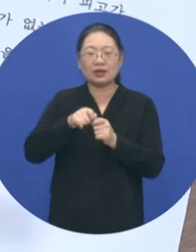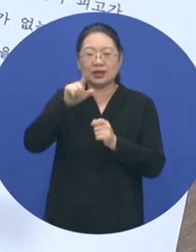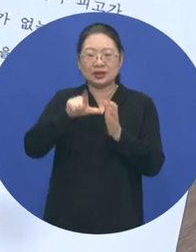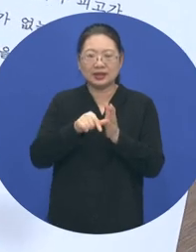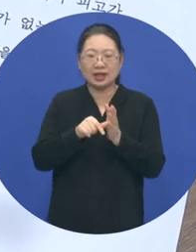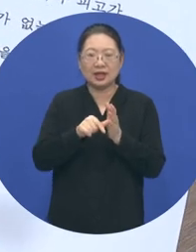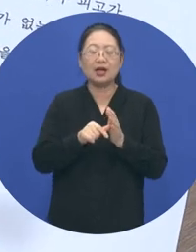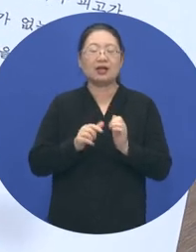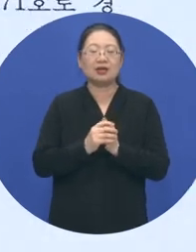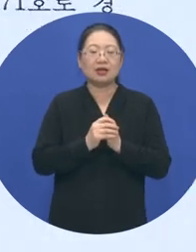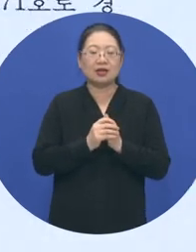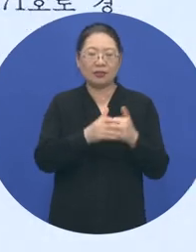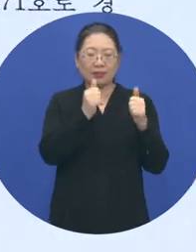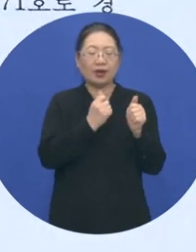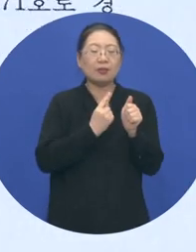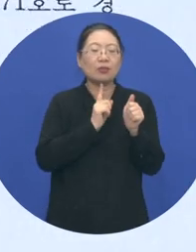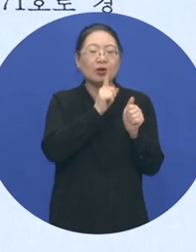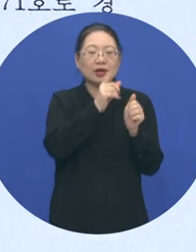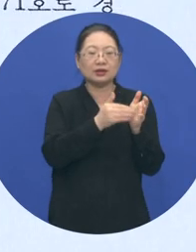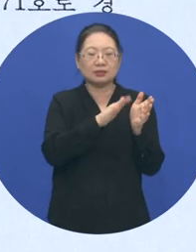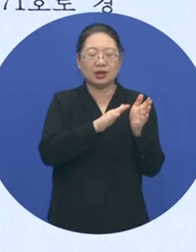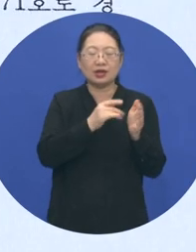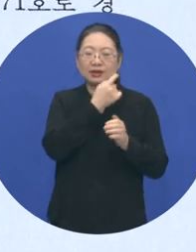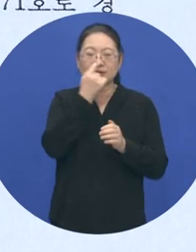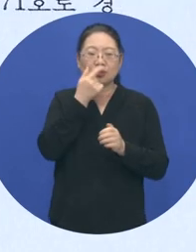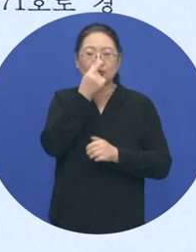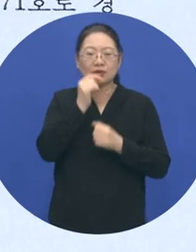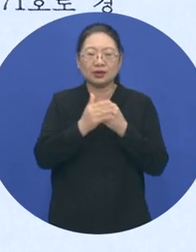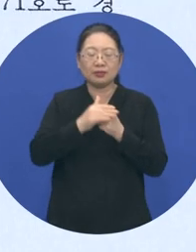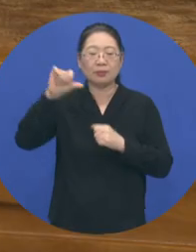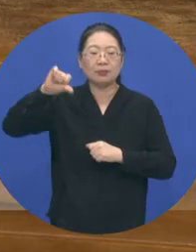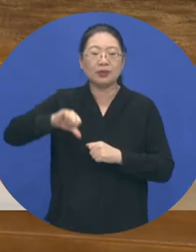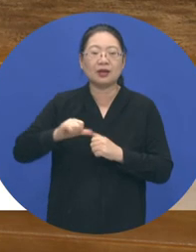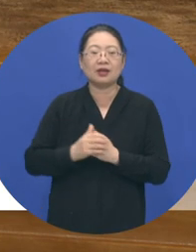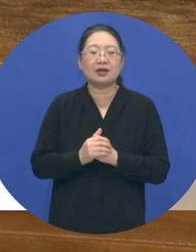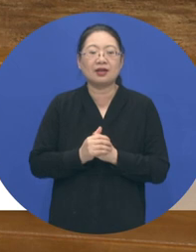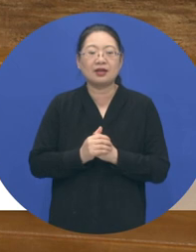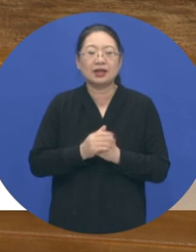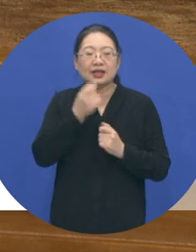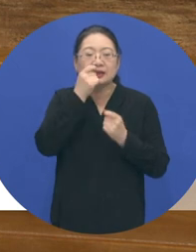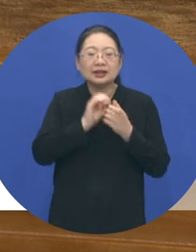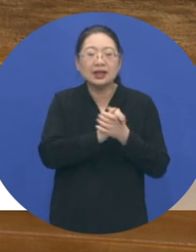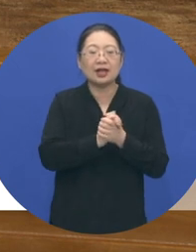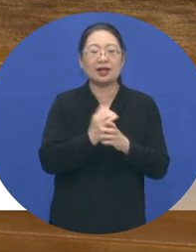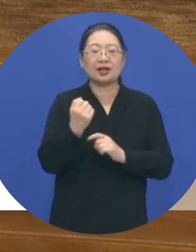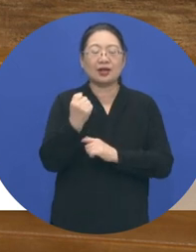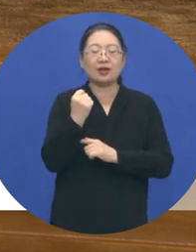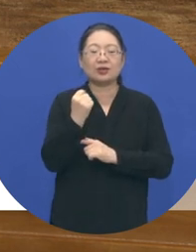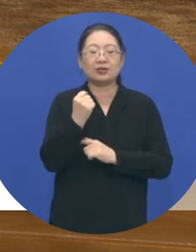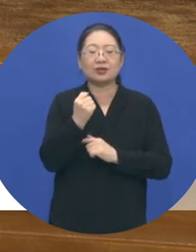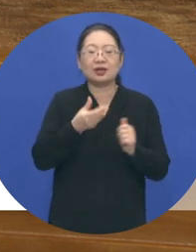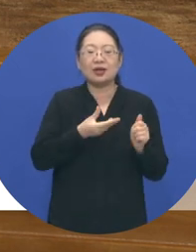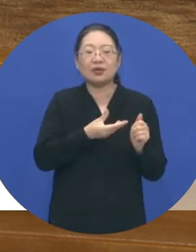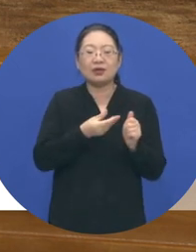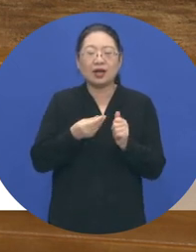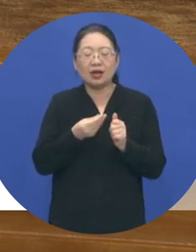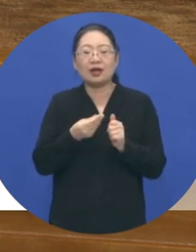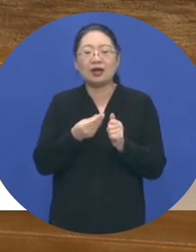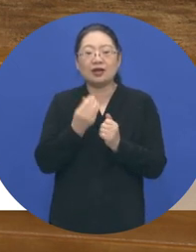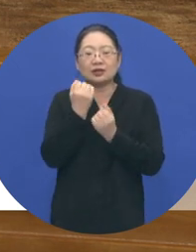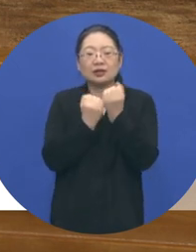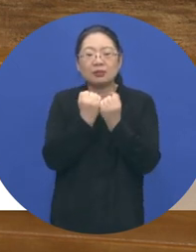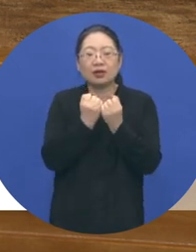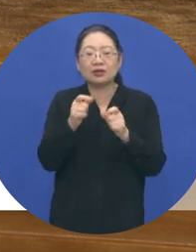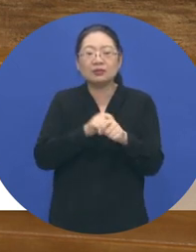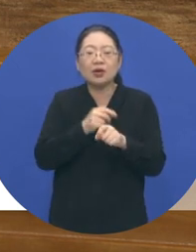소송에 매달렸지만 결국 증거 불충분으로 패소했습니다 친하고 아줌마들 끌어들여서 땅에 대한 설명이 별로